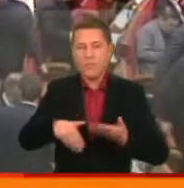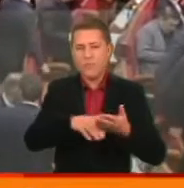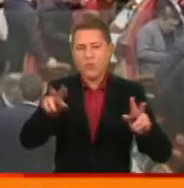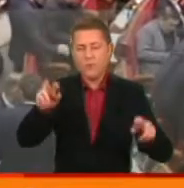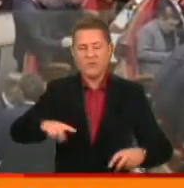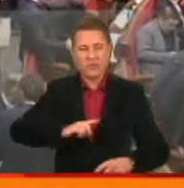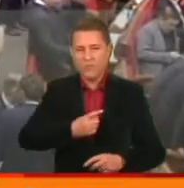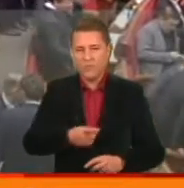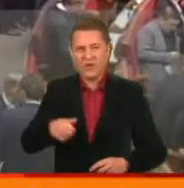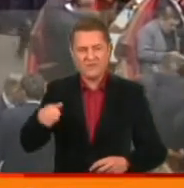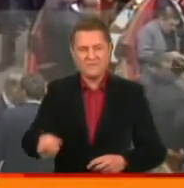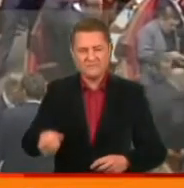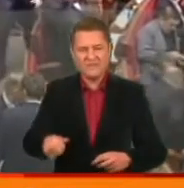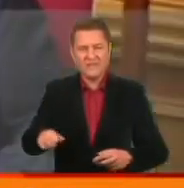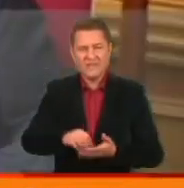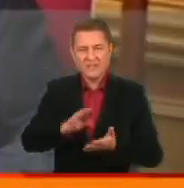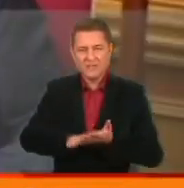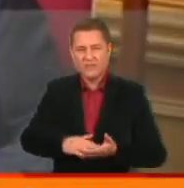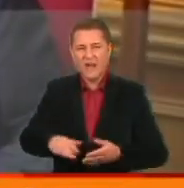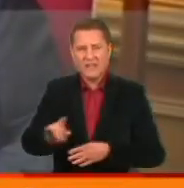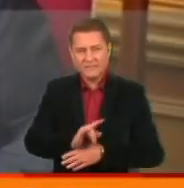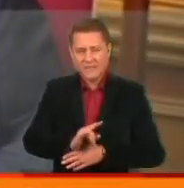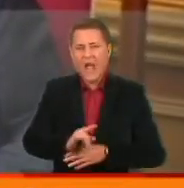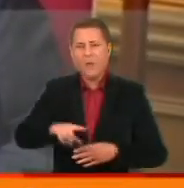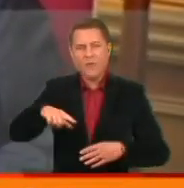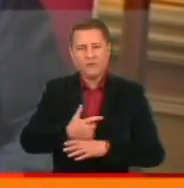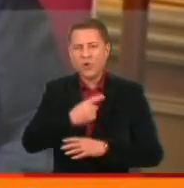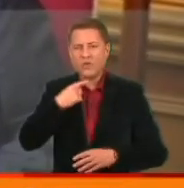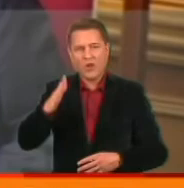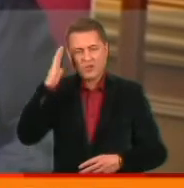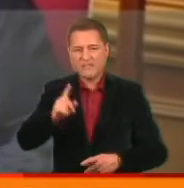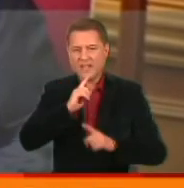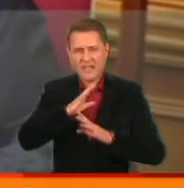Утім, Парубій їх не дослухався і повторного голосування не оголосив.